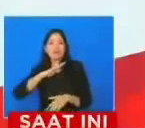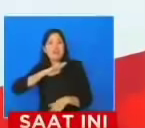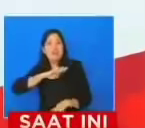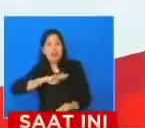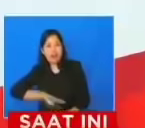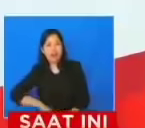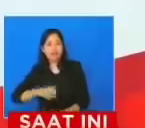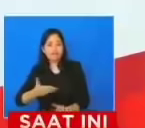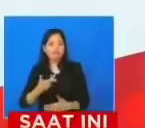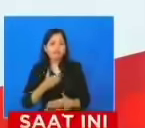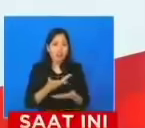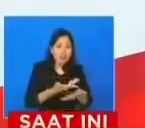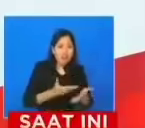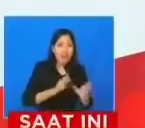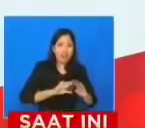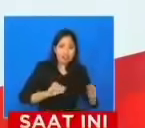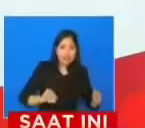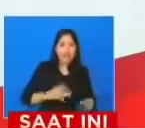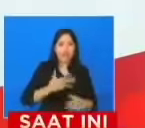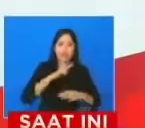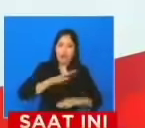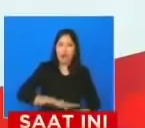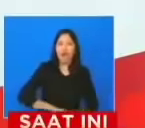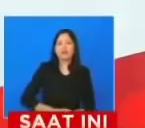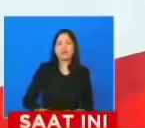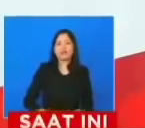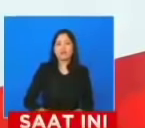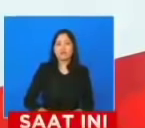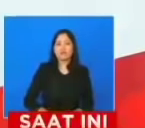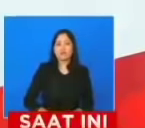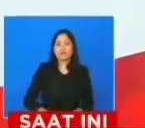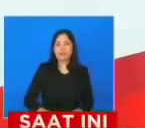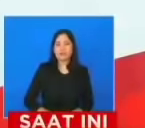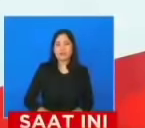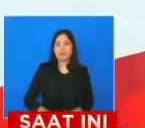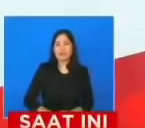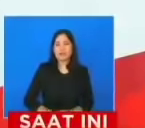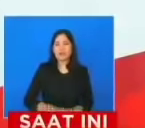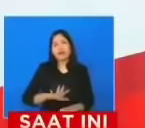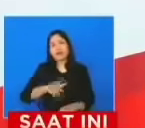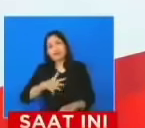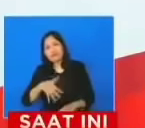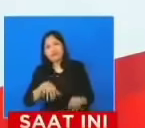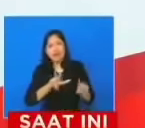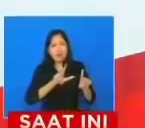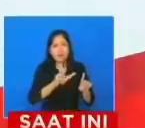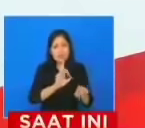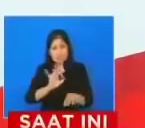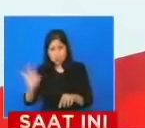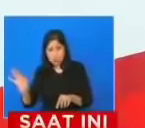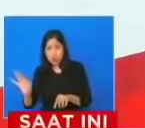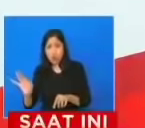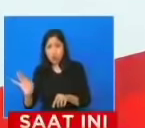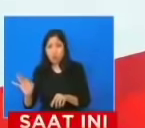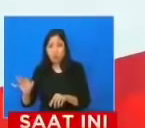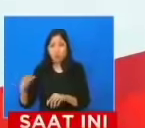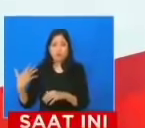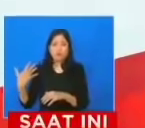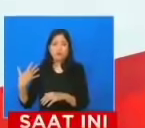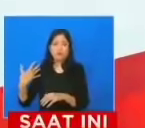tenang memberikan layanan. Hampir 18.000 relawan medis dan non-medis telah